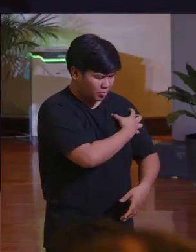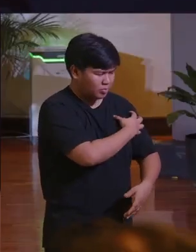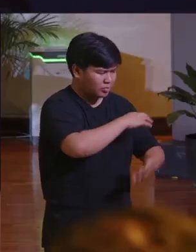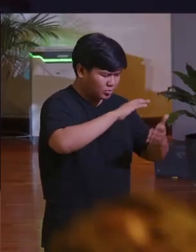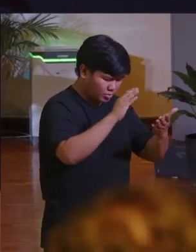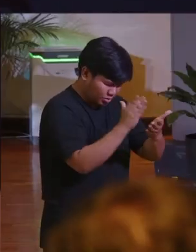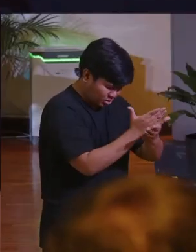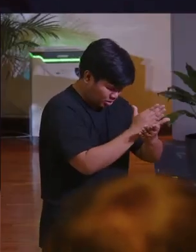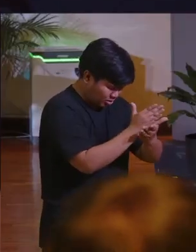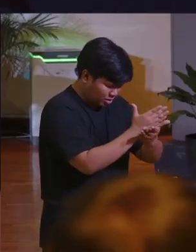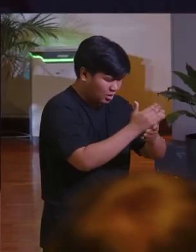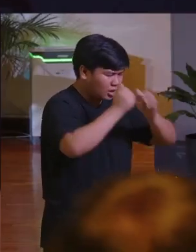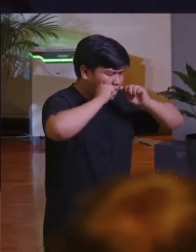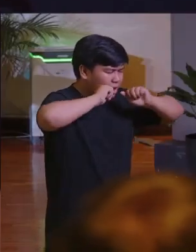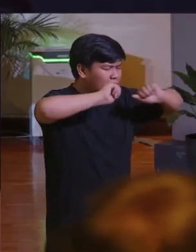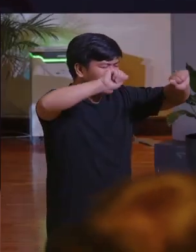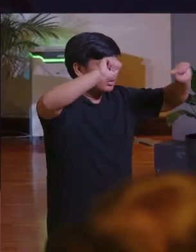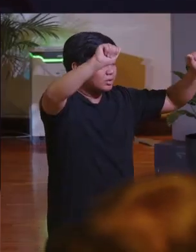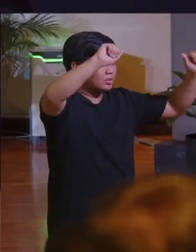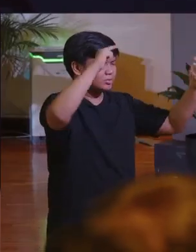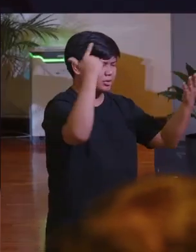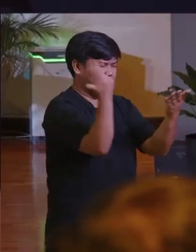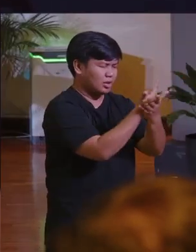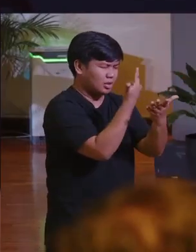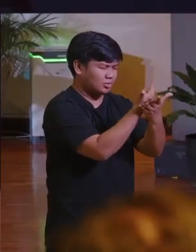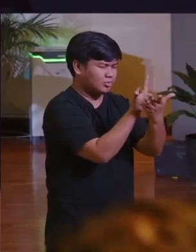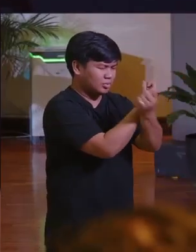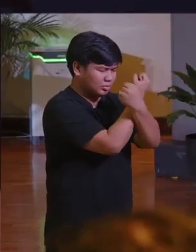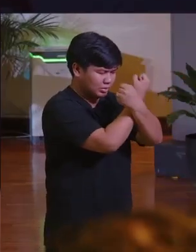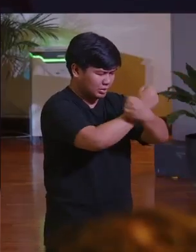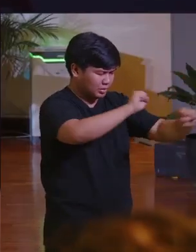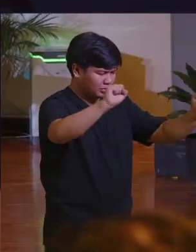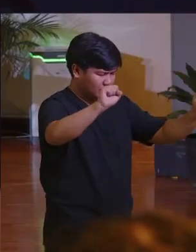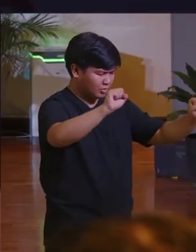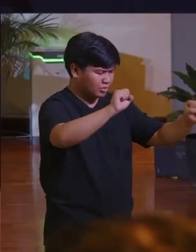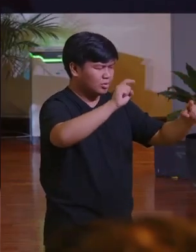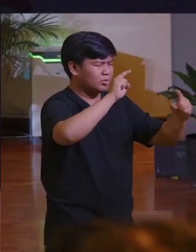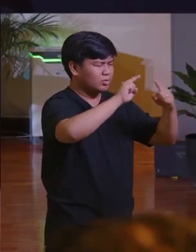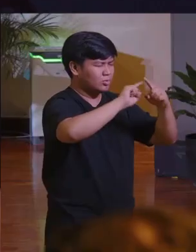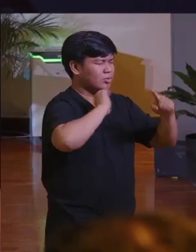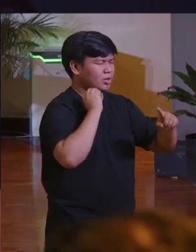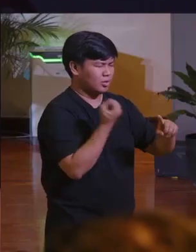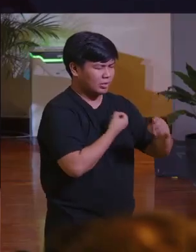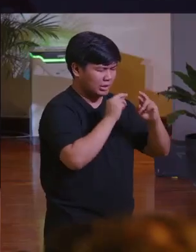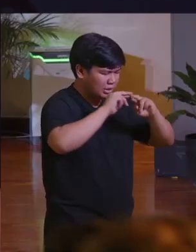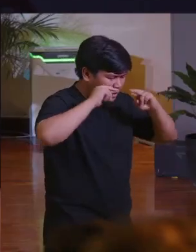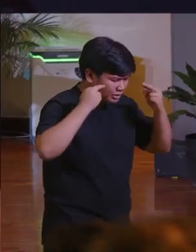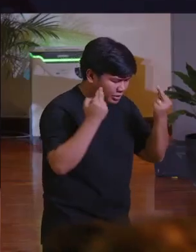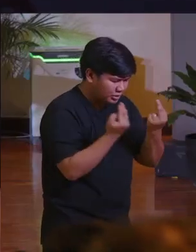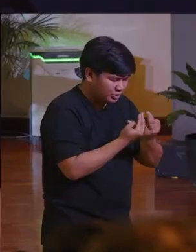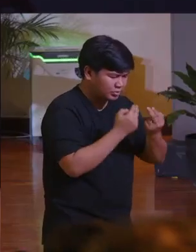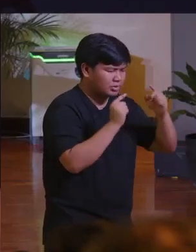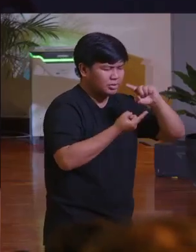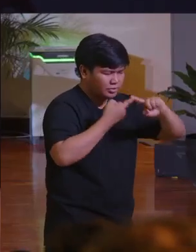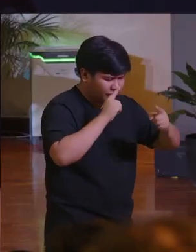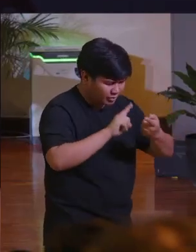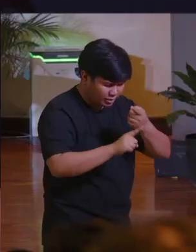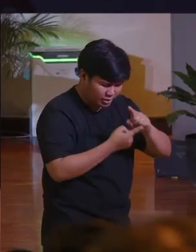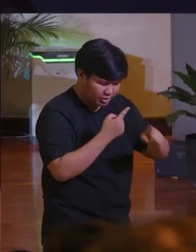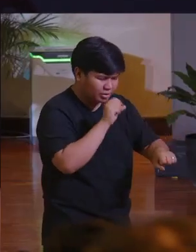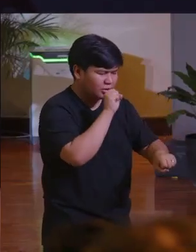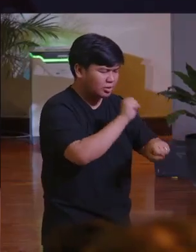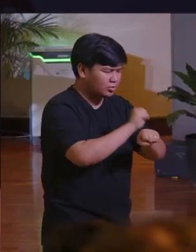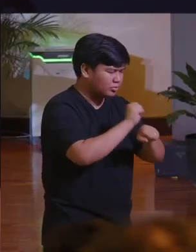ipahayag ang mabuting balita ng kaligtasan sa aming mga kamag-anak, kaibigan,